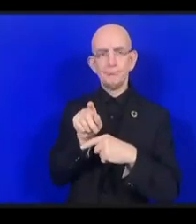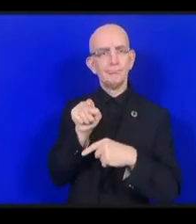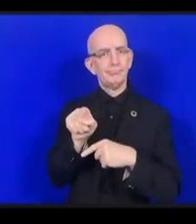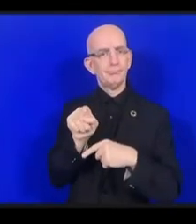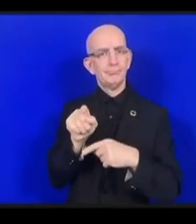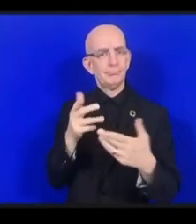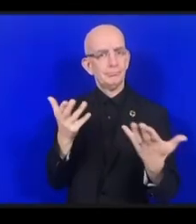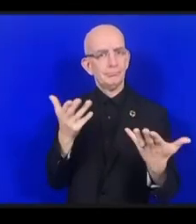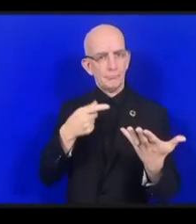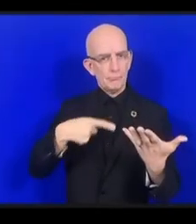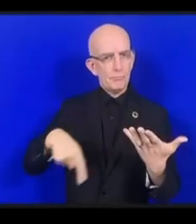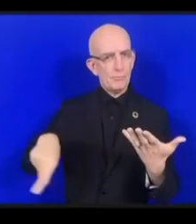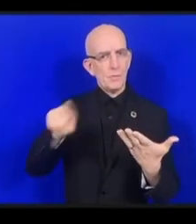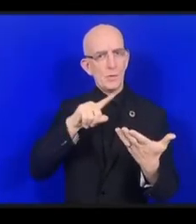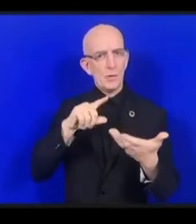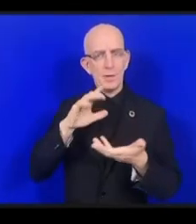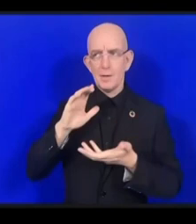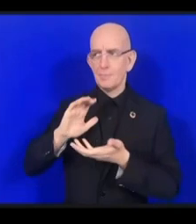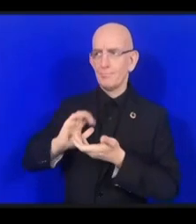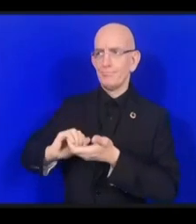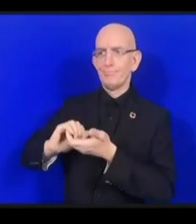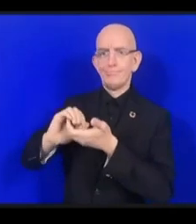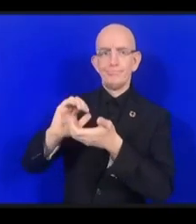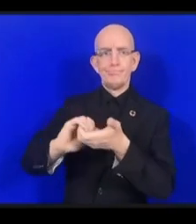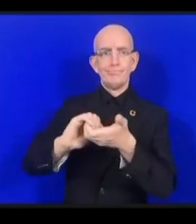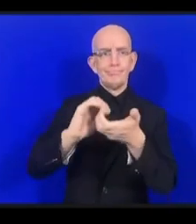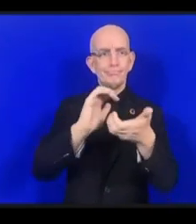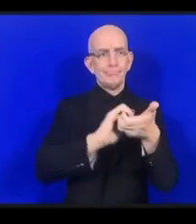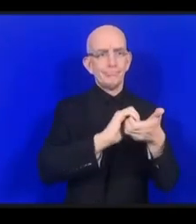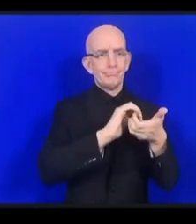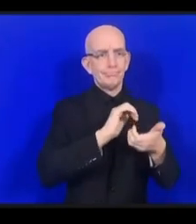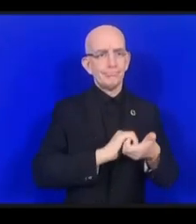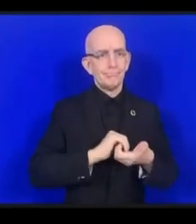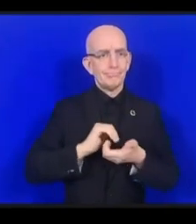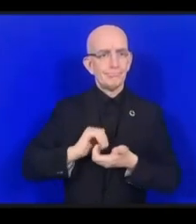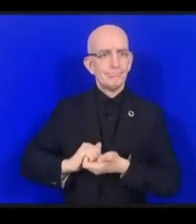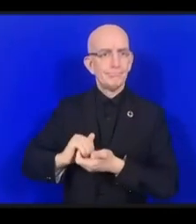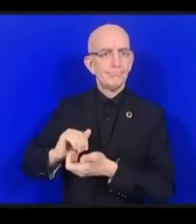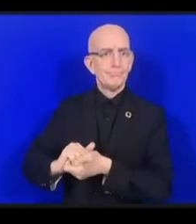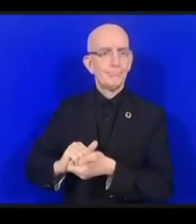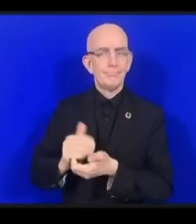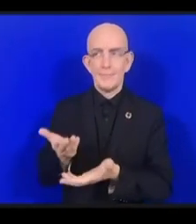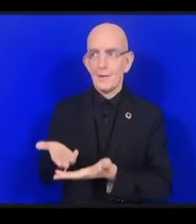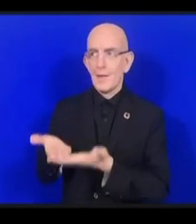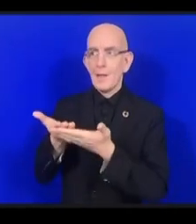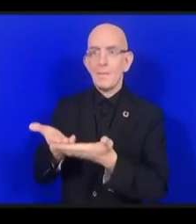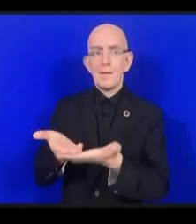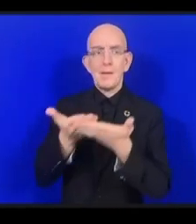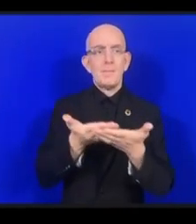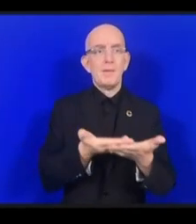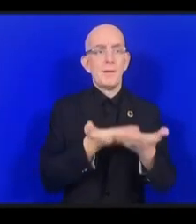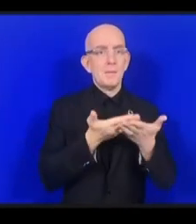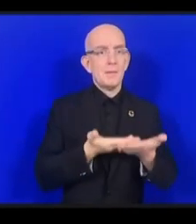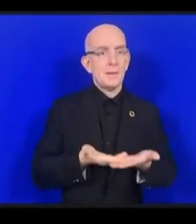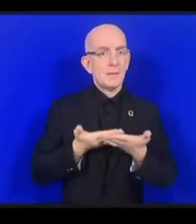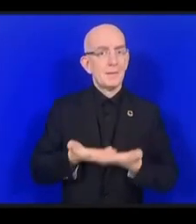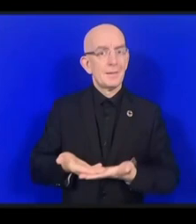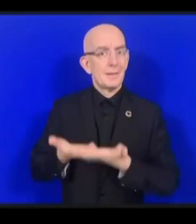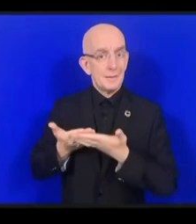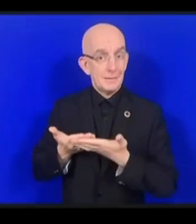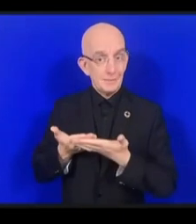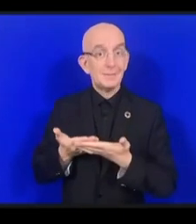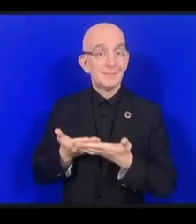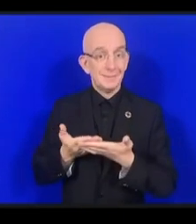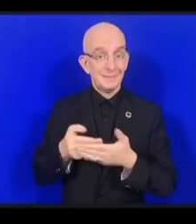調査によりますと、この年の新聞やインターネットなどにいろいろな記事ととも